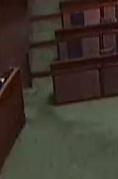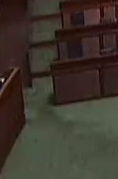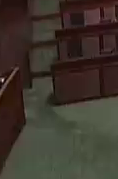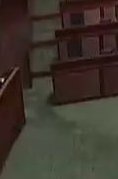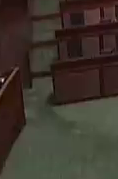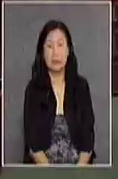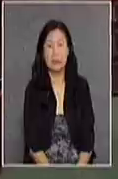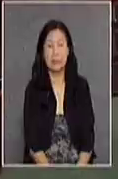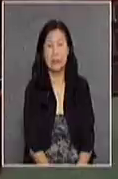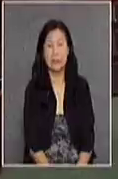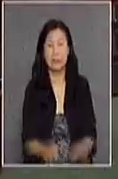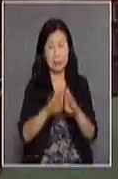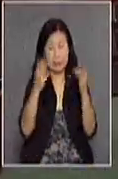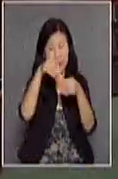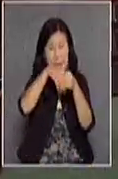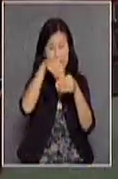開始表決。